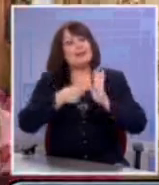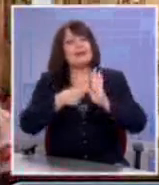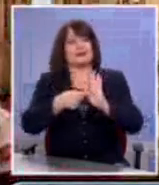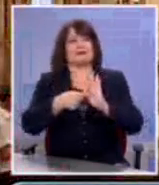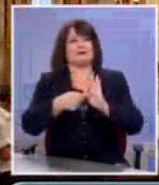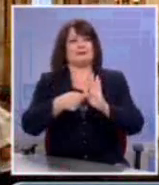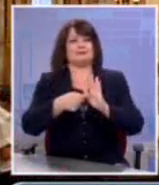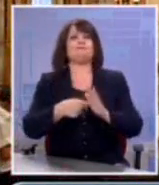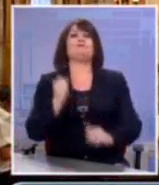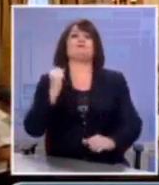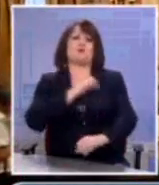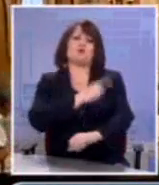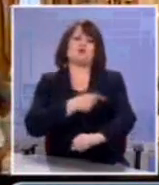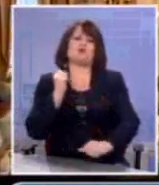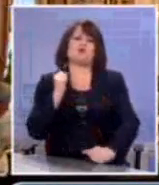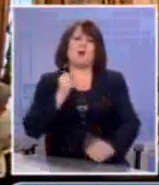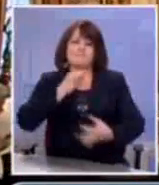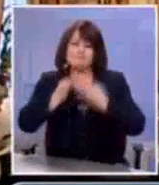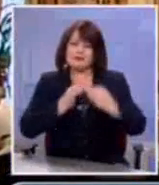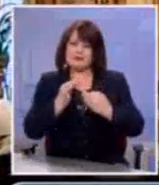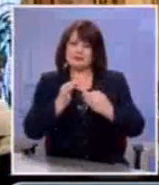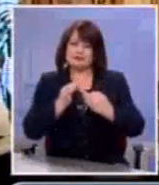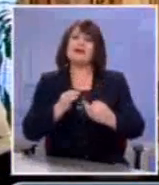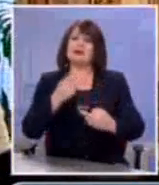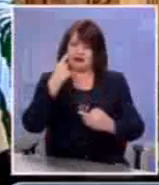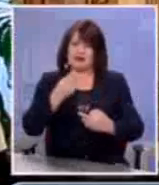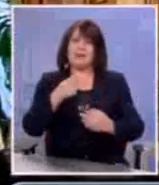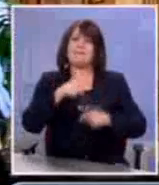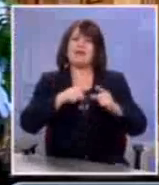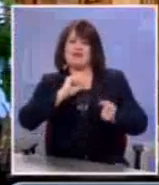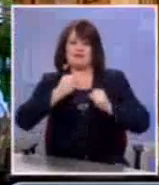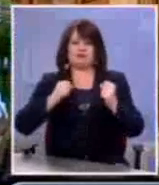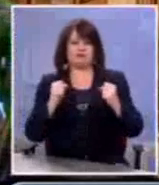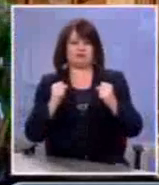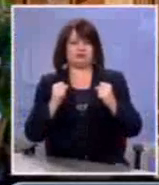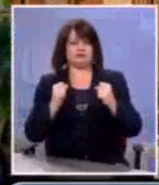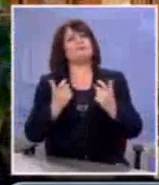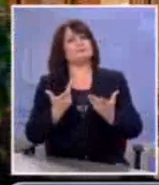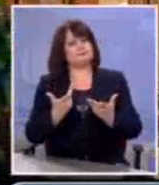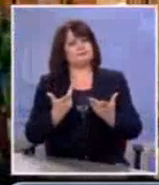είναι ισχυρά και θα αντισταθούν στις